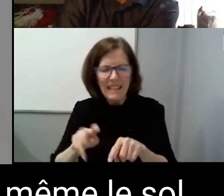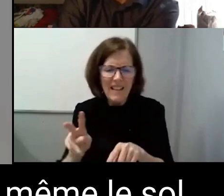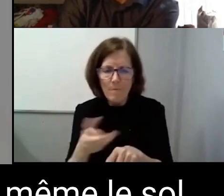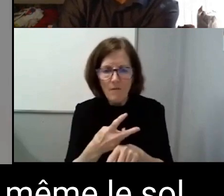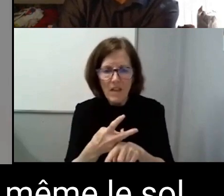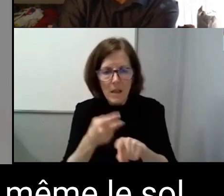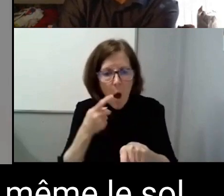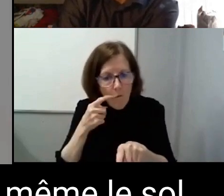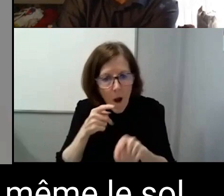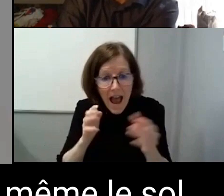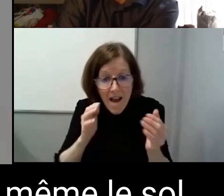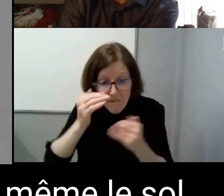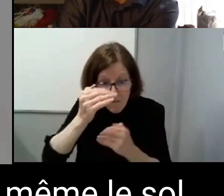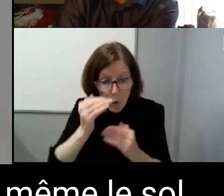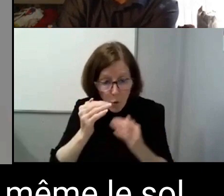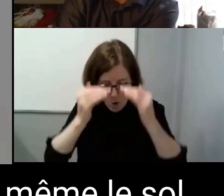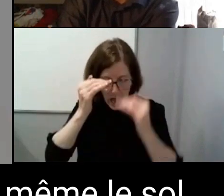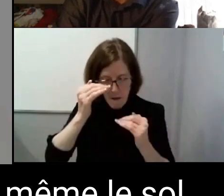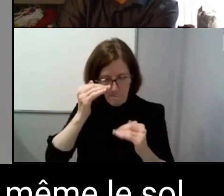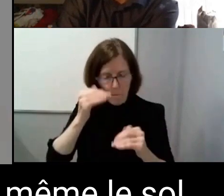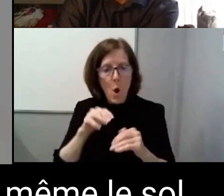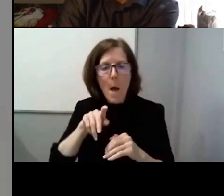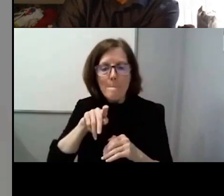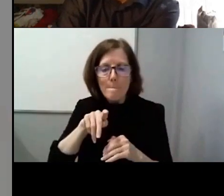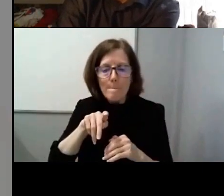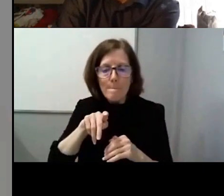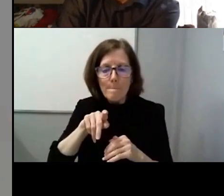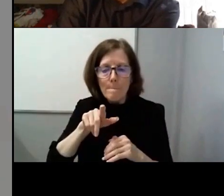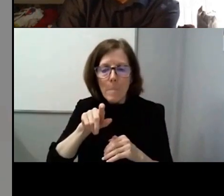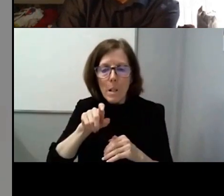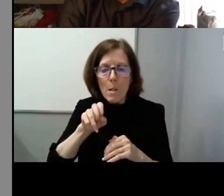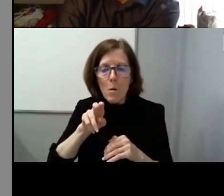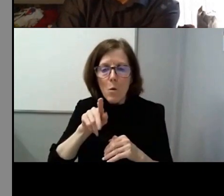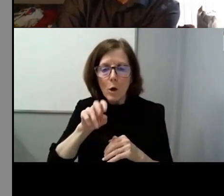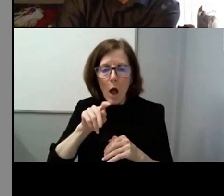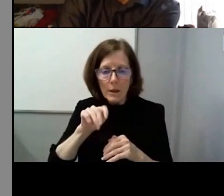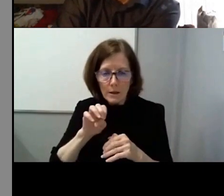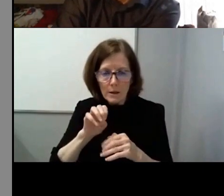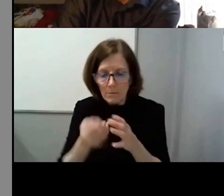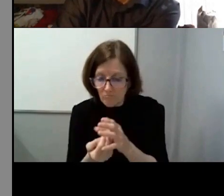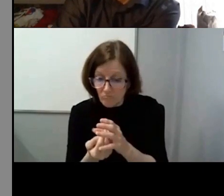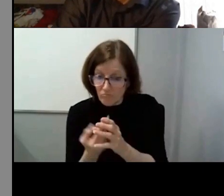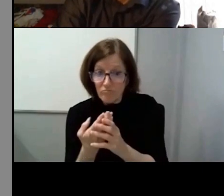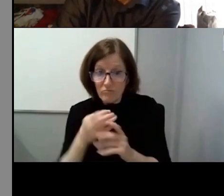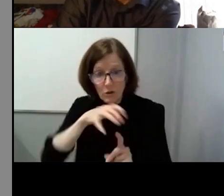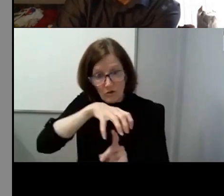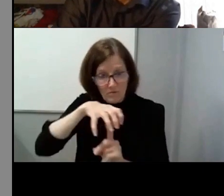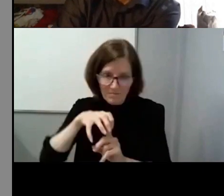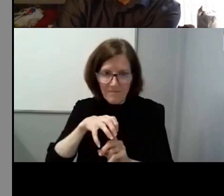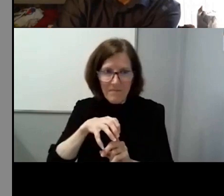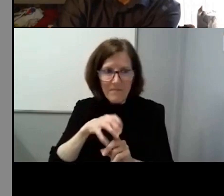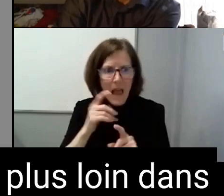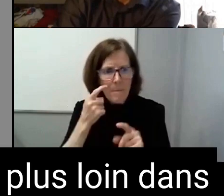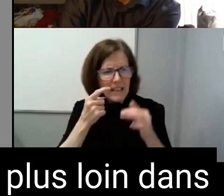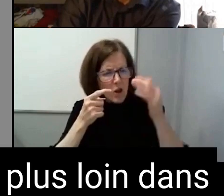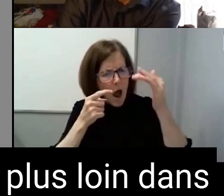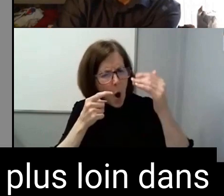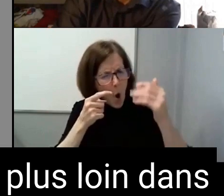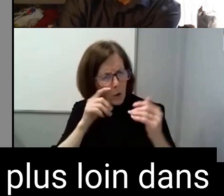petites pleurotes qui vont sortir à même le sol. Je pense que j'avais une autre photo plus loin dans